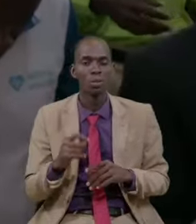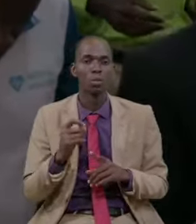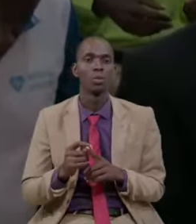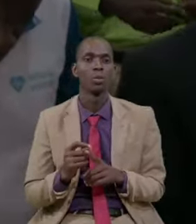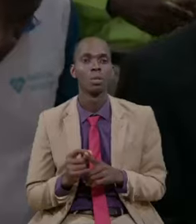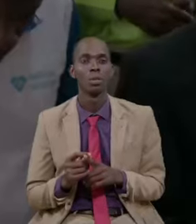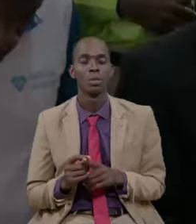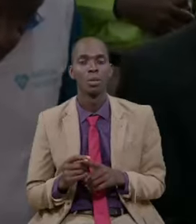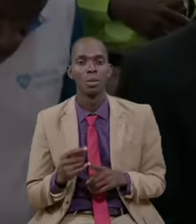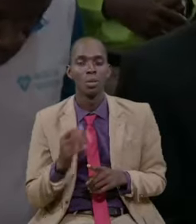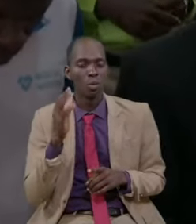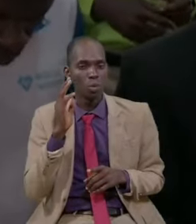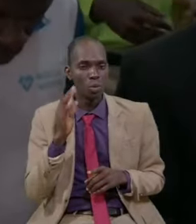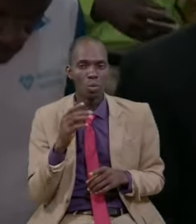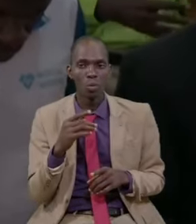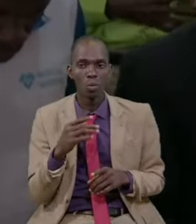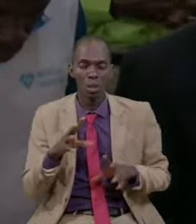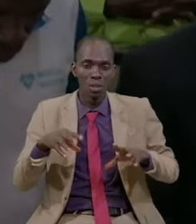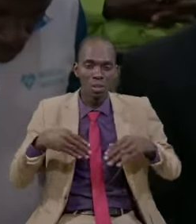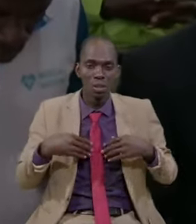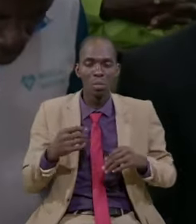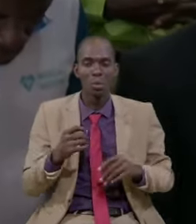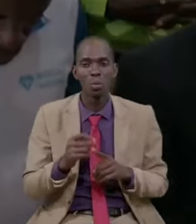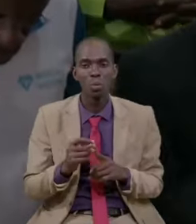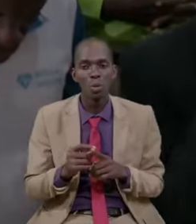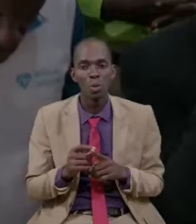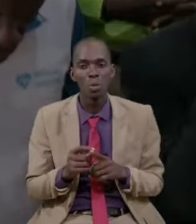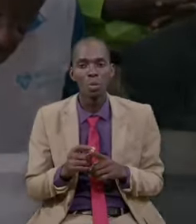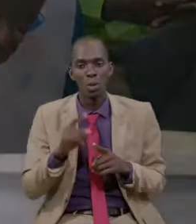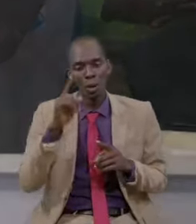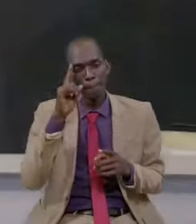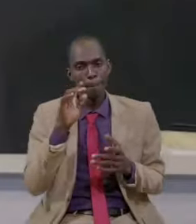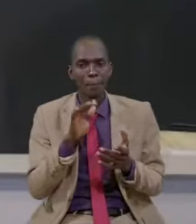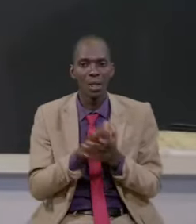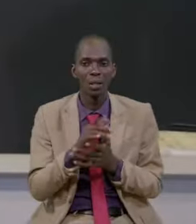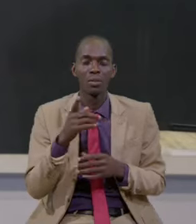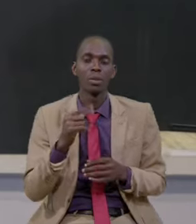Ils accepteront la parole. Ils croiront à la parole.